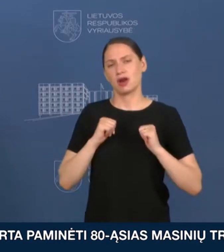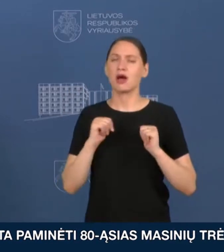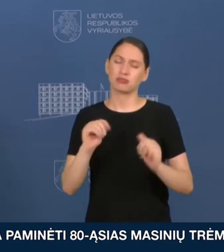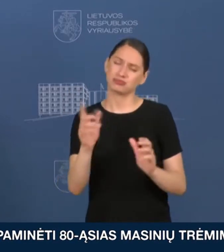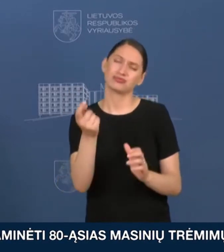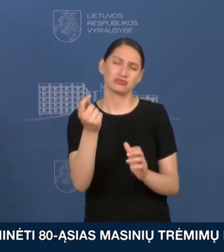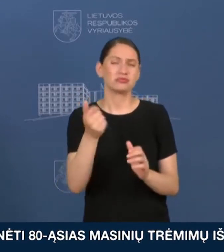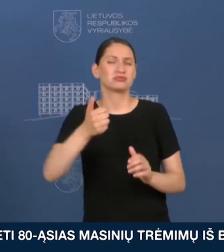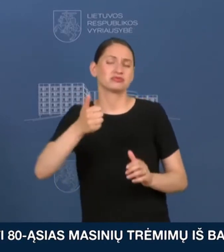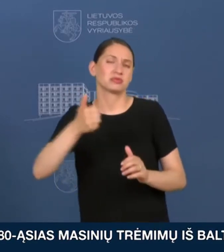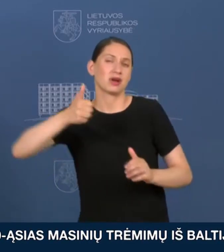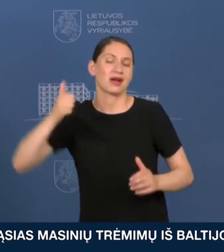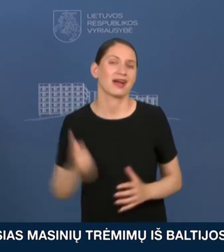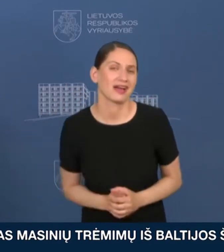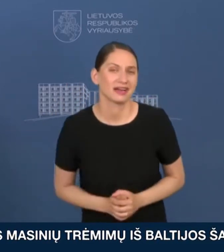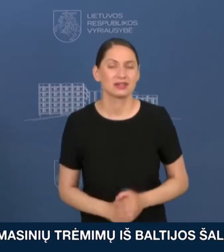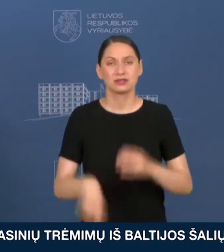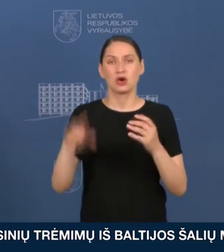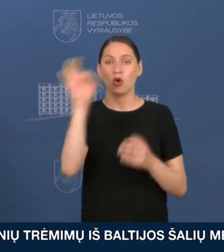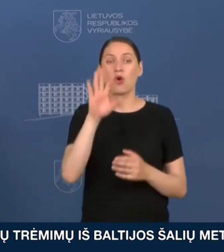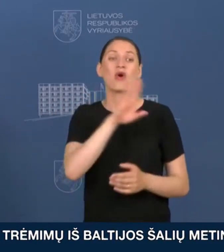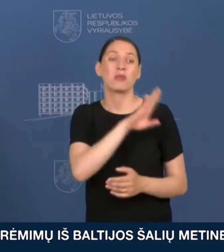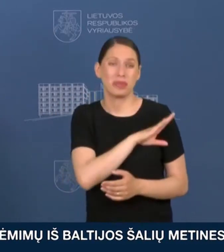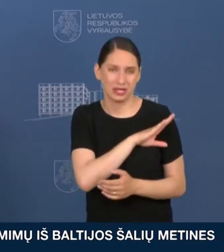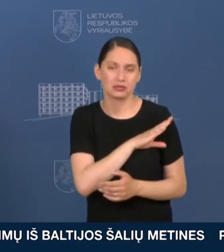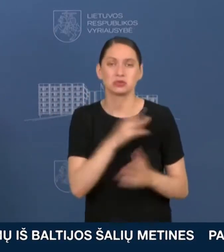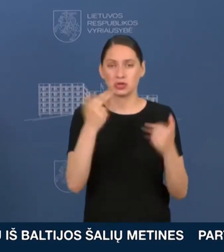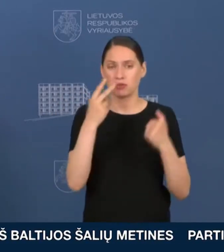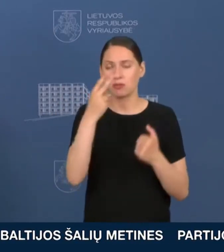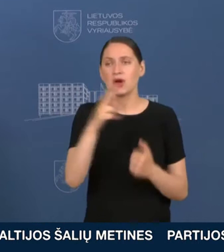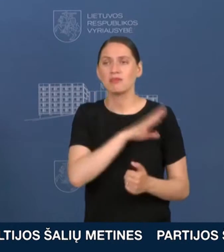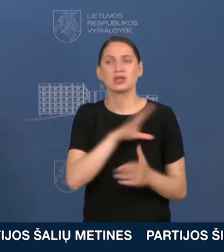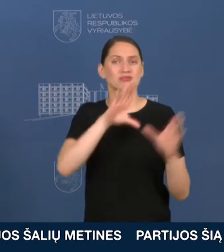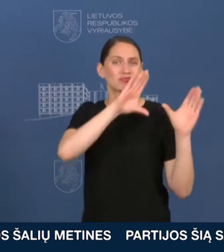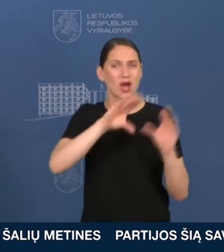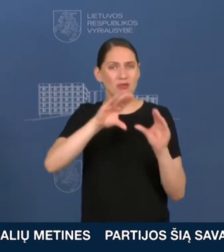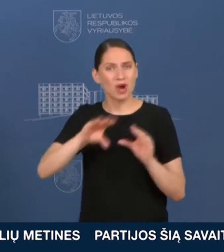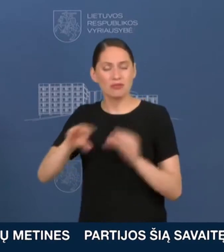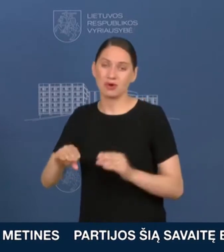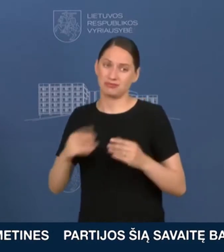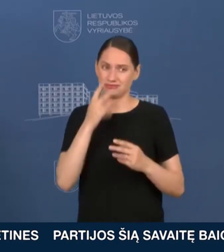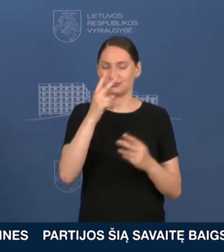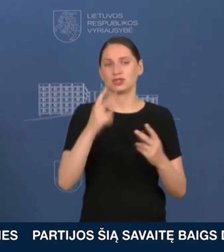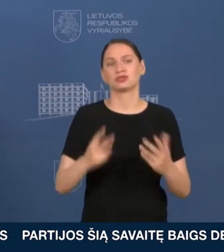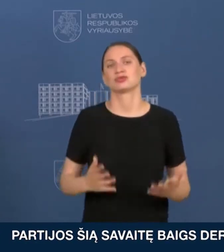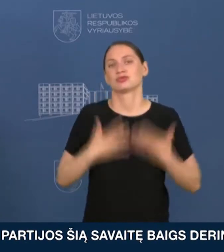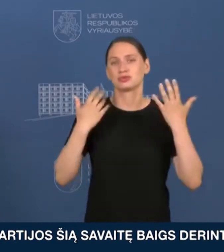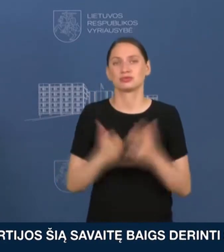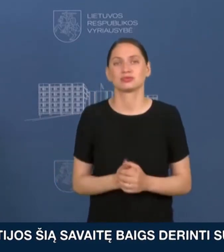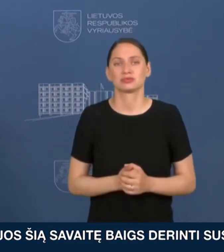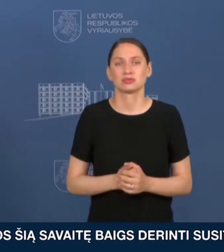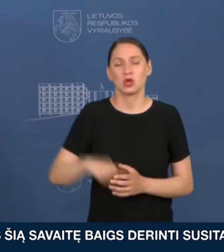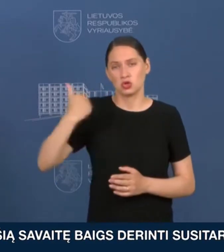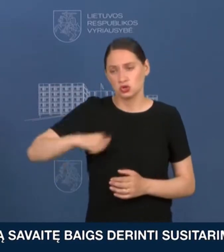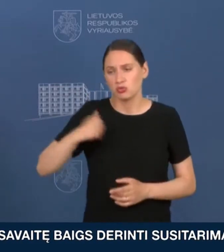Mirčių skaičius nors dar nėra nulinis, bet taip pat ženkliai sumažėjęs ir visa tai džiugina. Žmonių aktyvumas